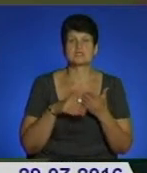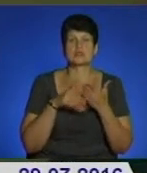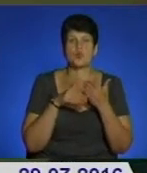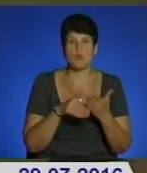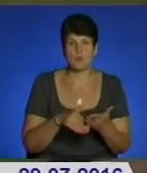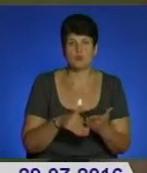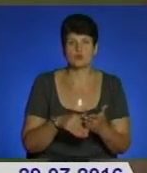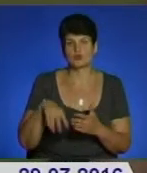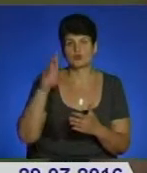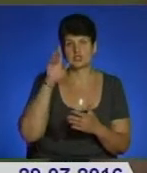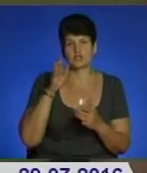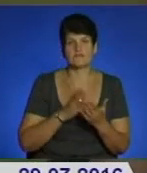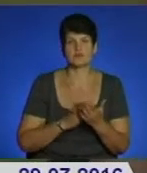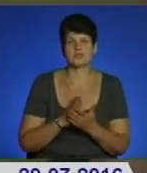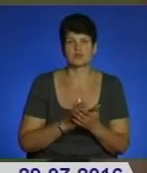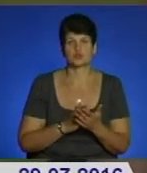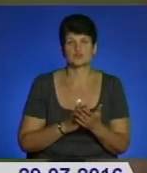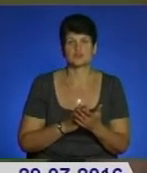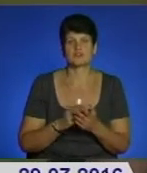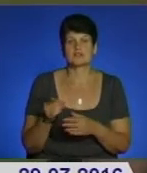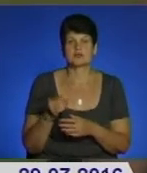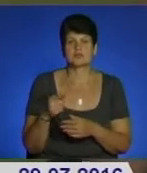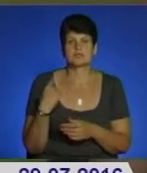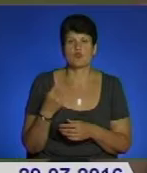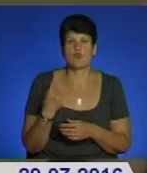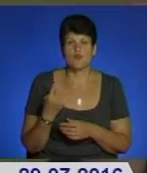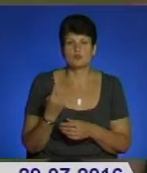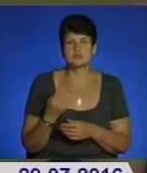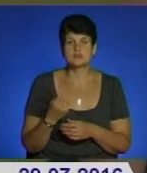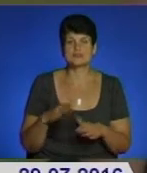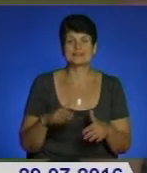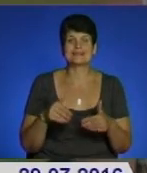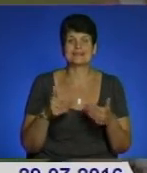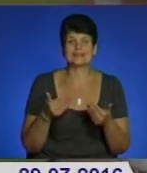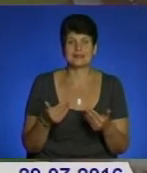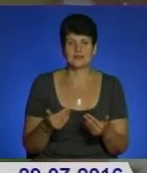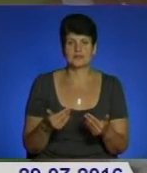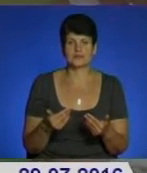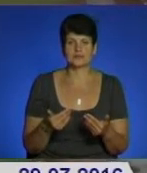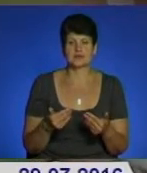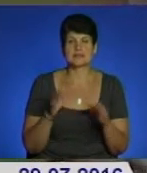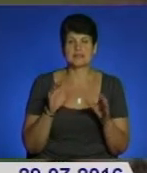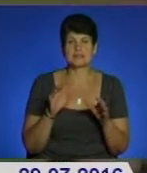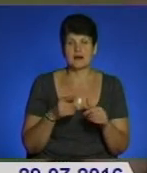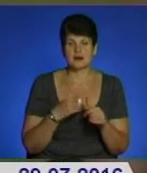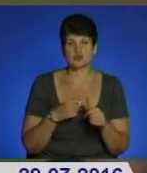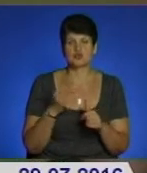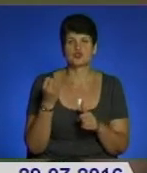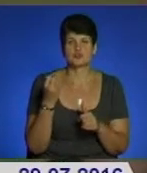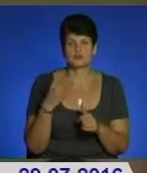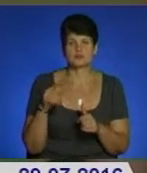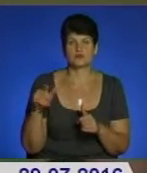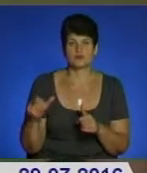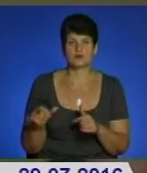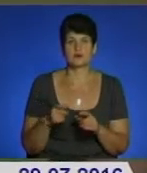допомогою до державних служб. В Тернопільській області надано статус 14 особам, постраждалим